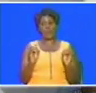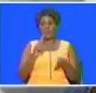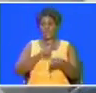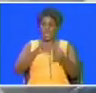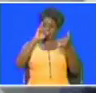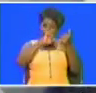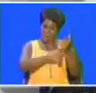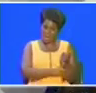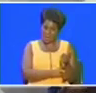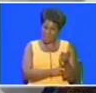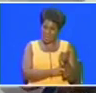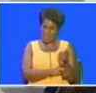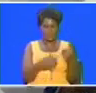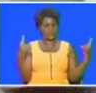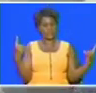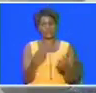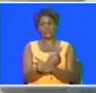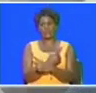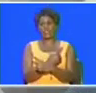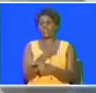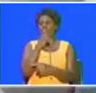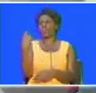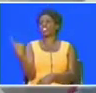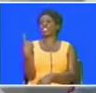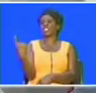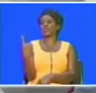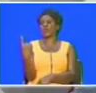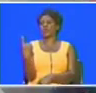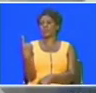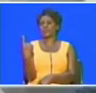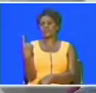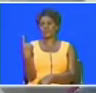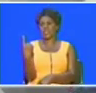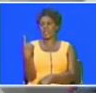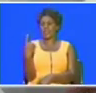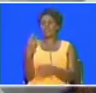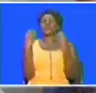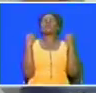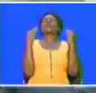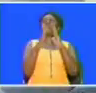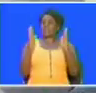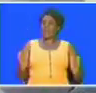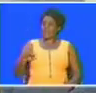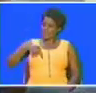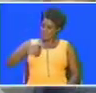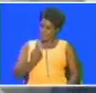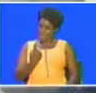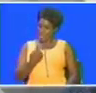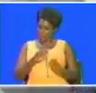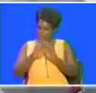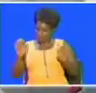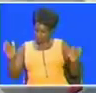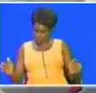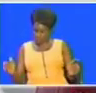ukishaolewa umeoa, mambo yanakuwa tofauti. Sio vile uko single na mwambie mtu akutandikie kitanda. Kitanda wewe mwenyewe tandika. Lakini kila